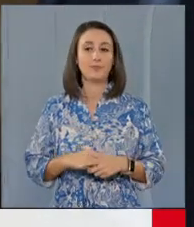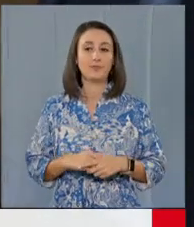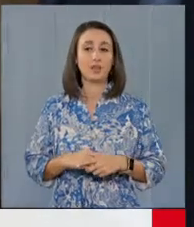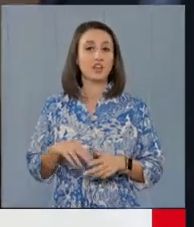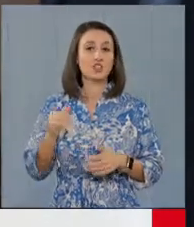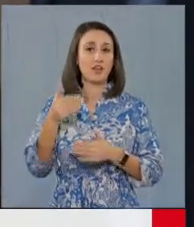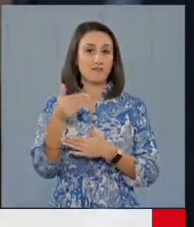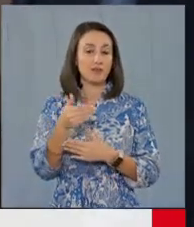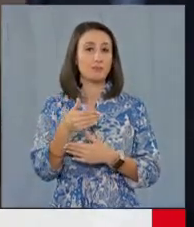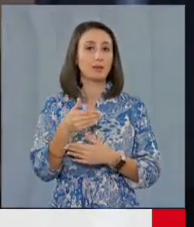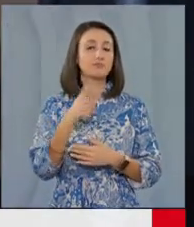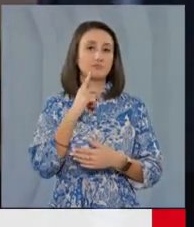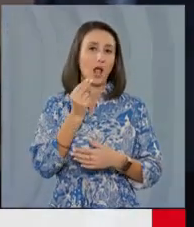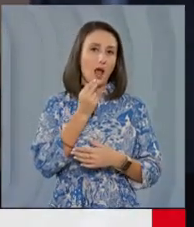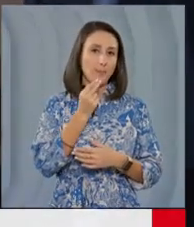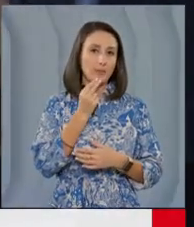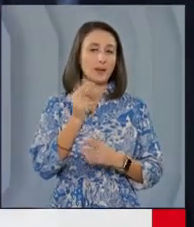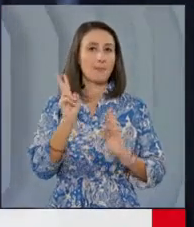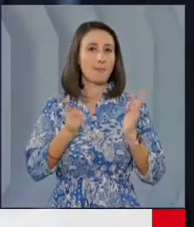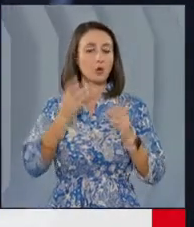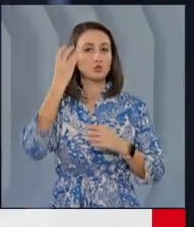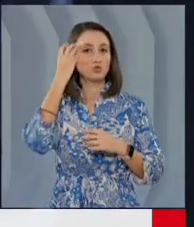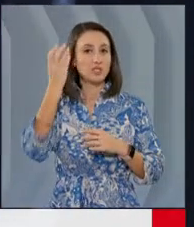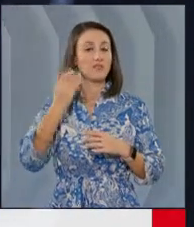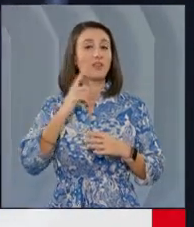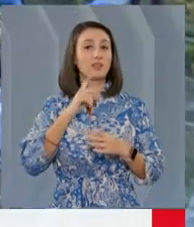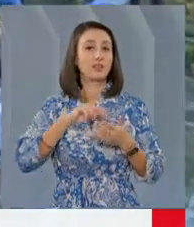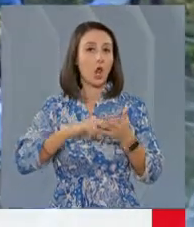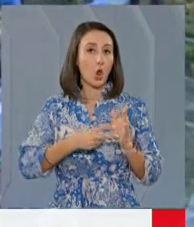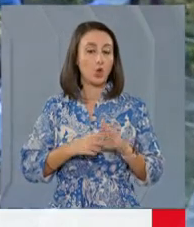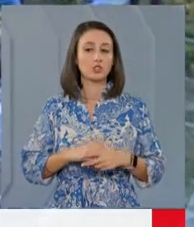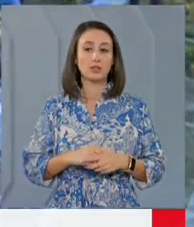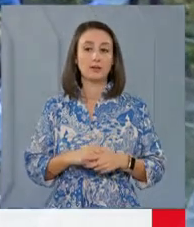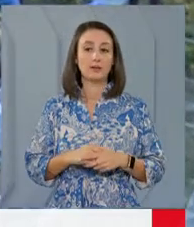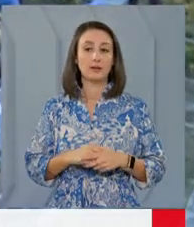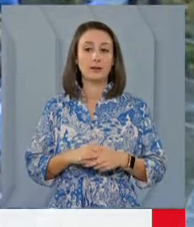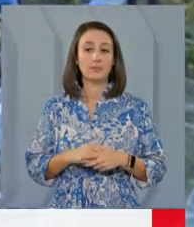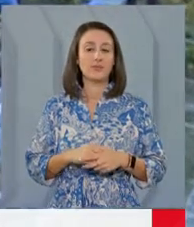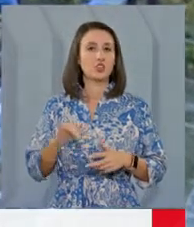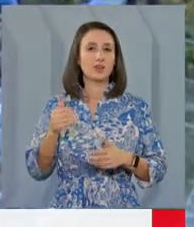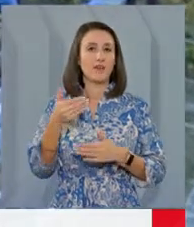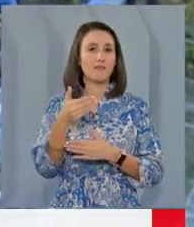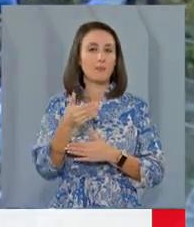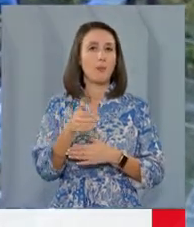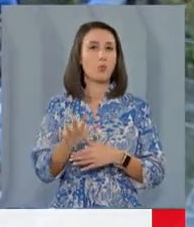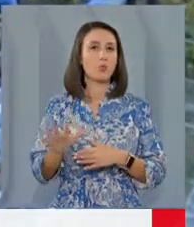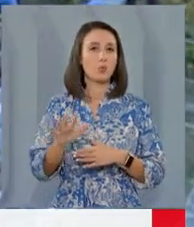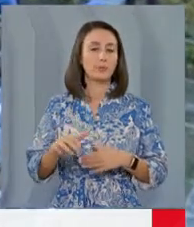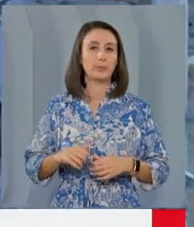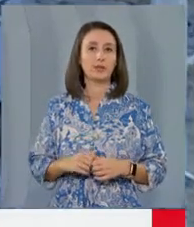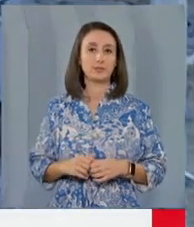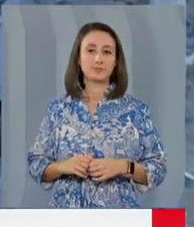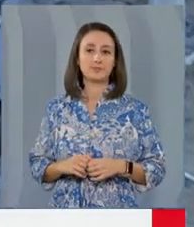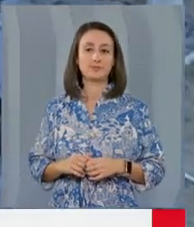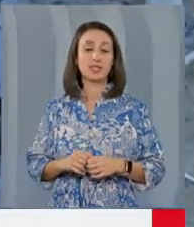operatorii economici din domeniul industriei alimentare, parcurile științifice și tehnologice, întreprinderile publice care administrează sau gestionează investiții în